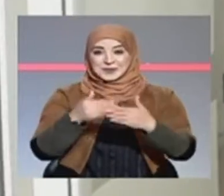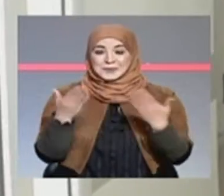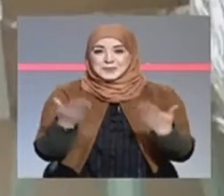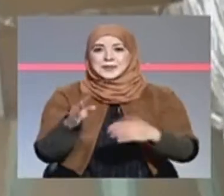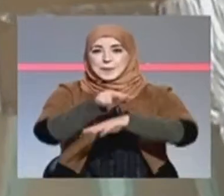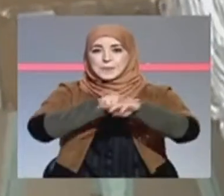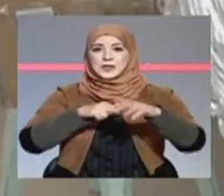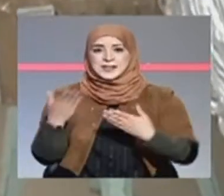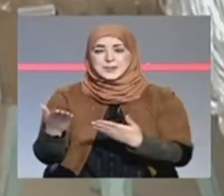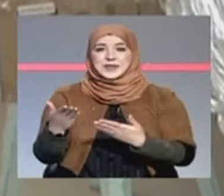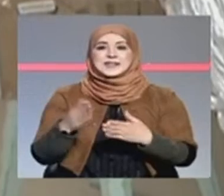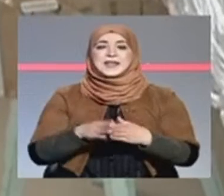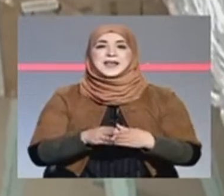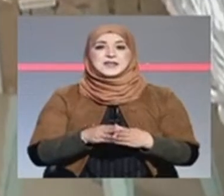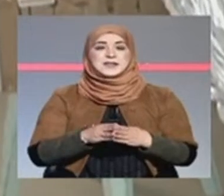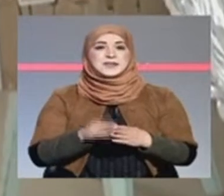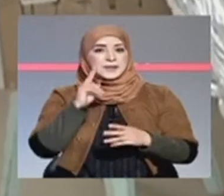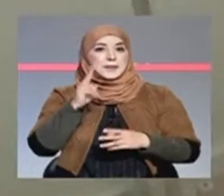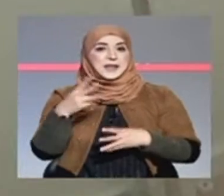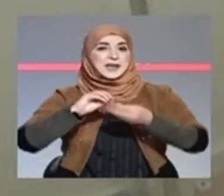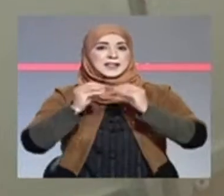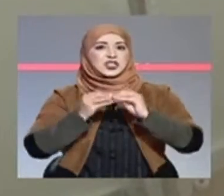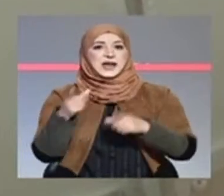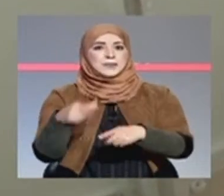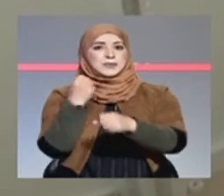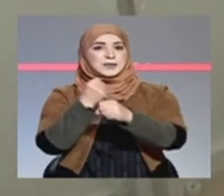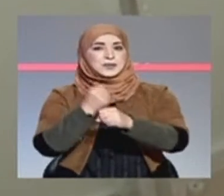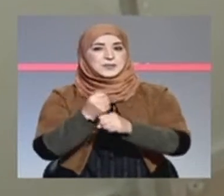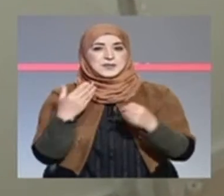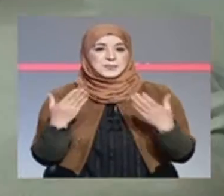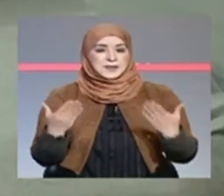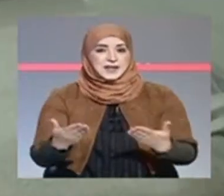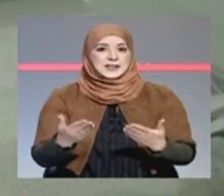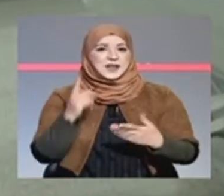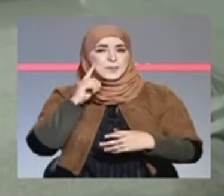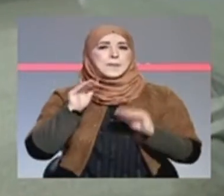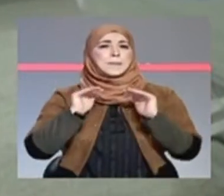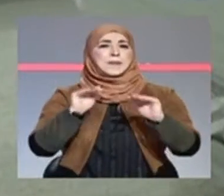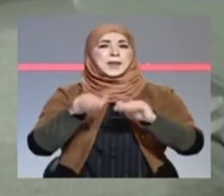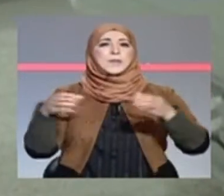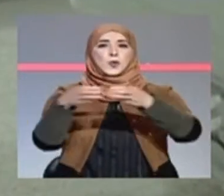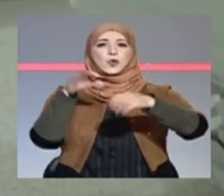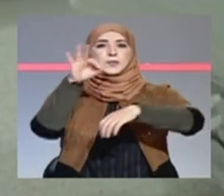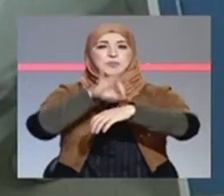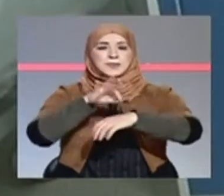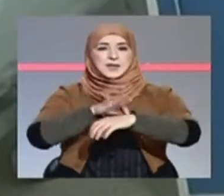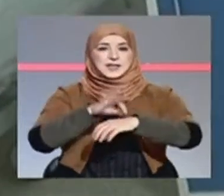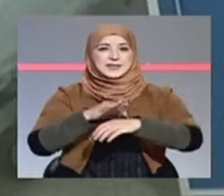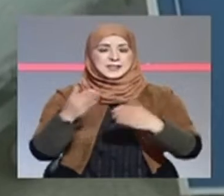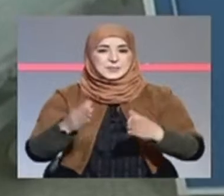الان الاشكال لانطلاق العمل فيها الاطارات الطبيه